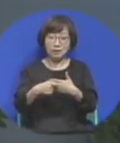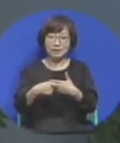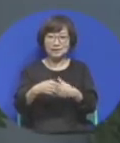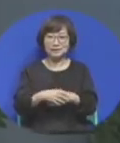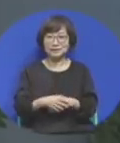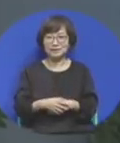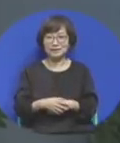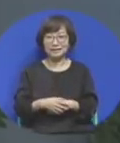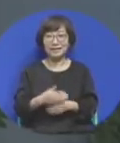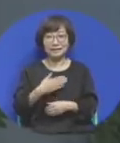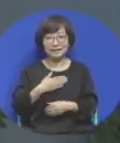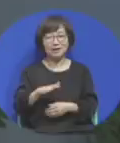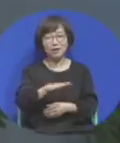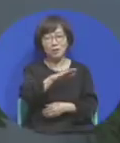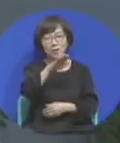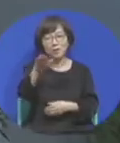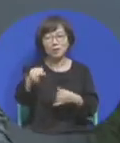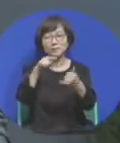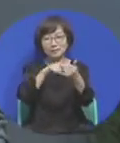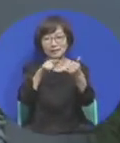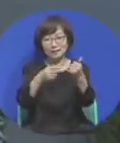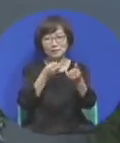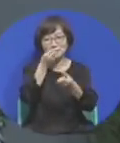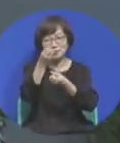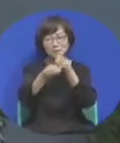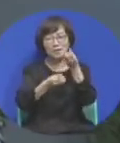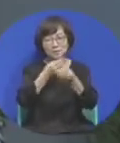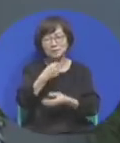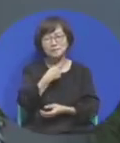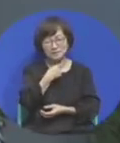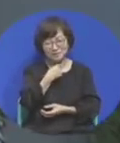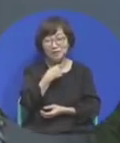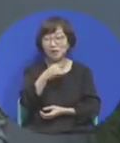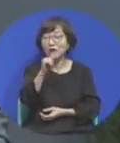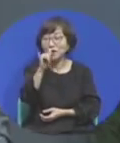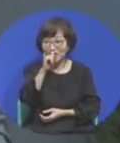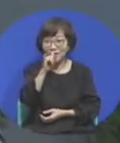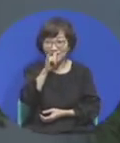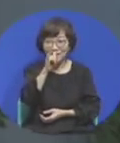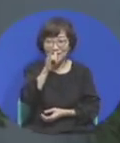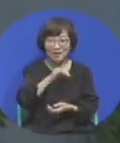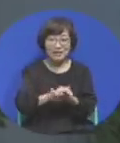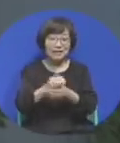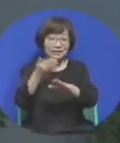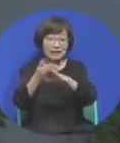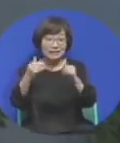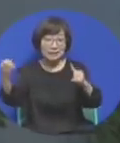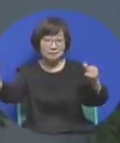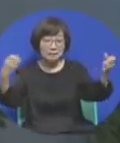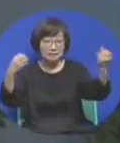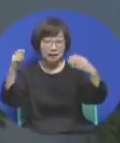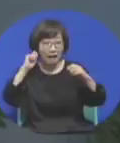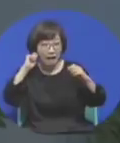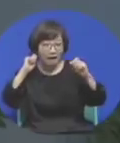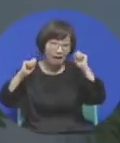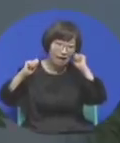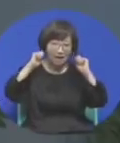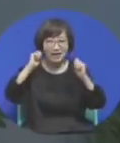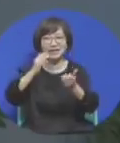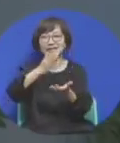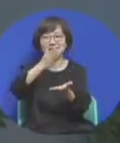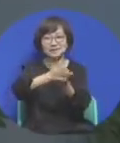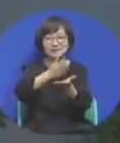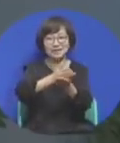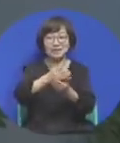여러분에게 고백할 게 있다니까요. And inside of that, there is a confession I can give to you. 했습니다. I say to the remnants. 사람 말 듣지 마라. 하나님은 지금도